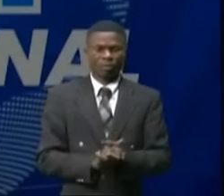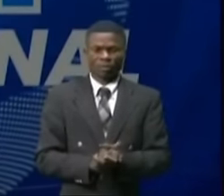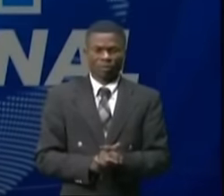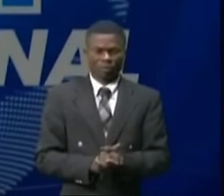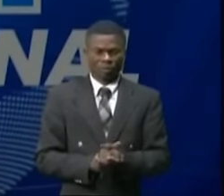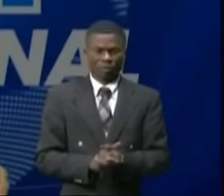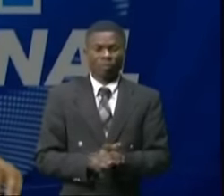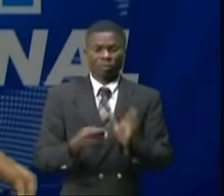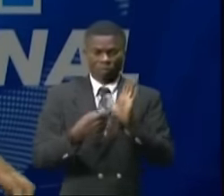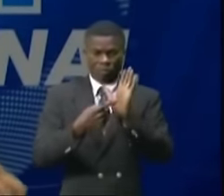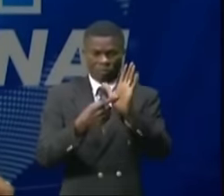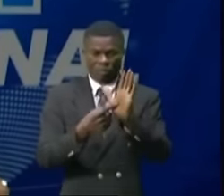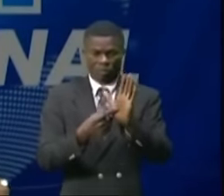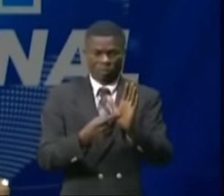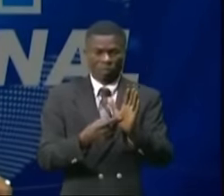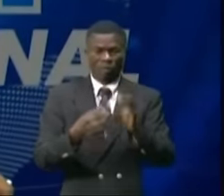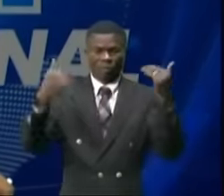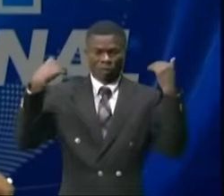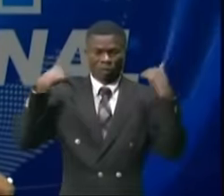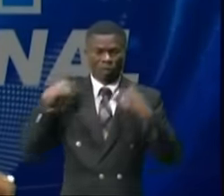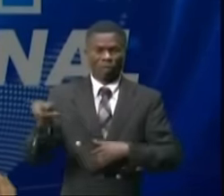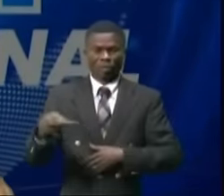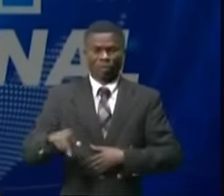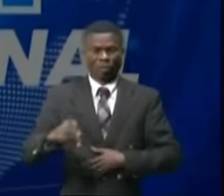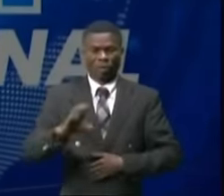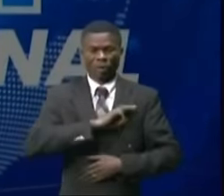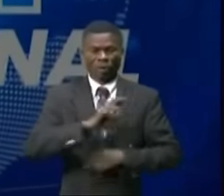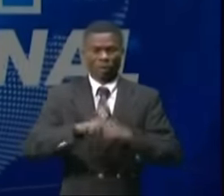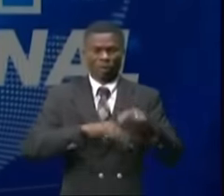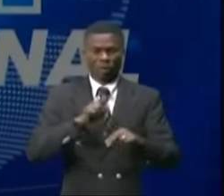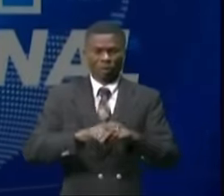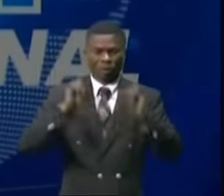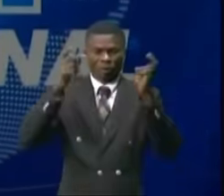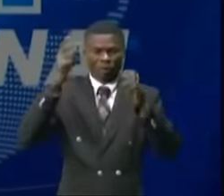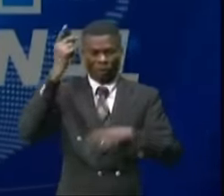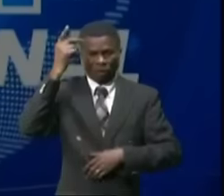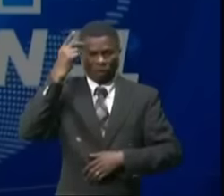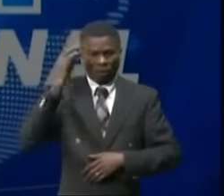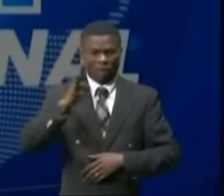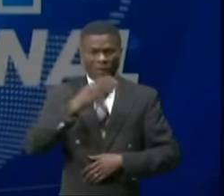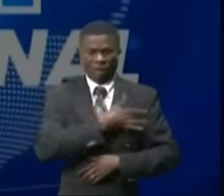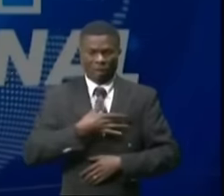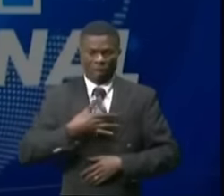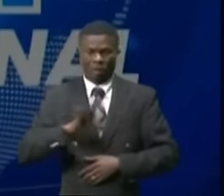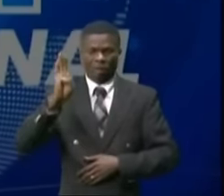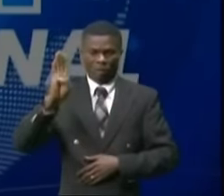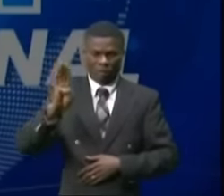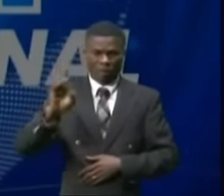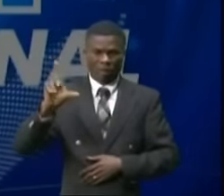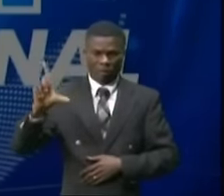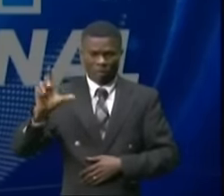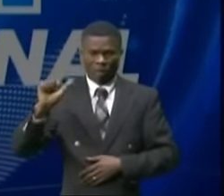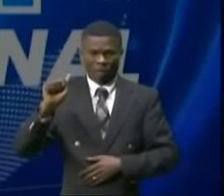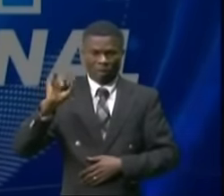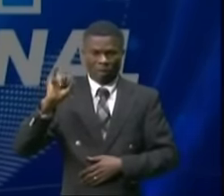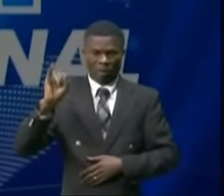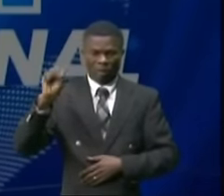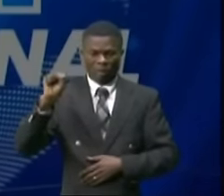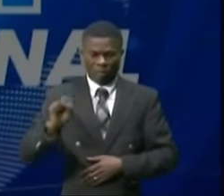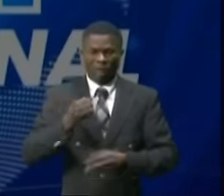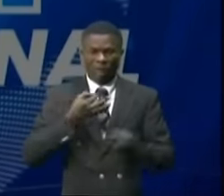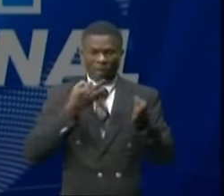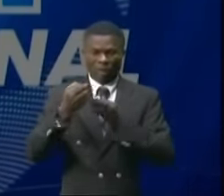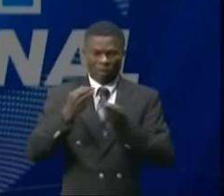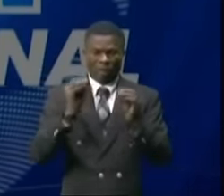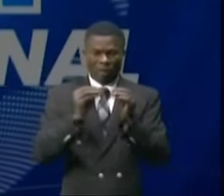Voilà, vous venez là de suivre le commissaire provincial de la police ville de Kinshasa, Blaise Kilimbalimba, qui faisait le point à l'issue de la réunion